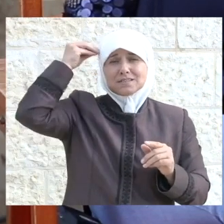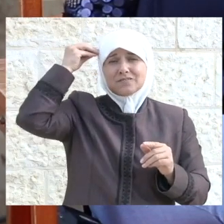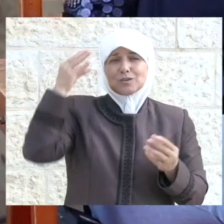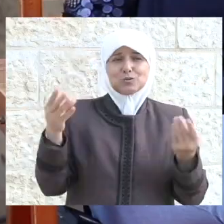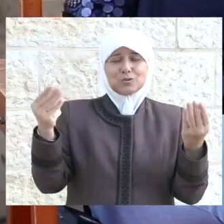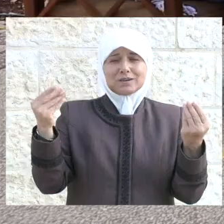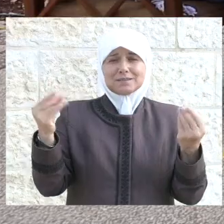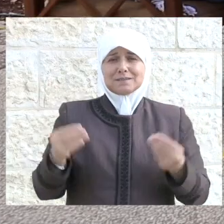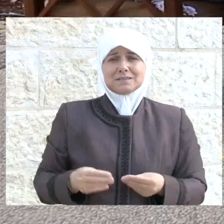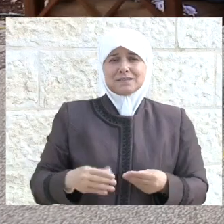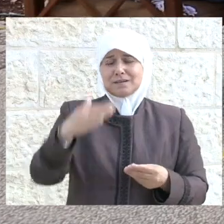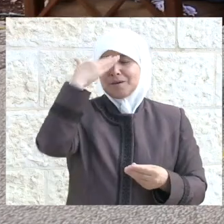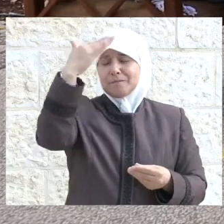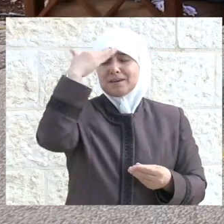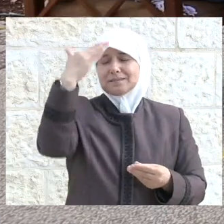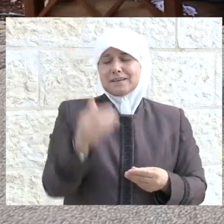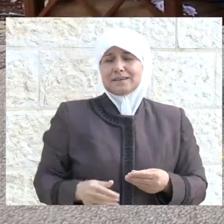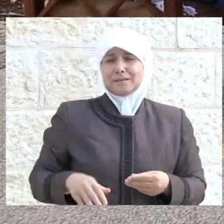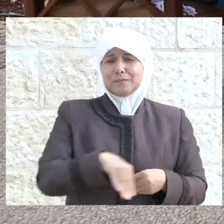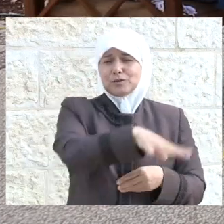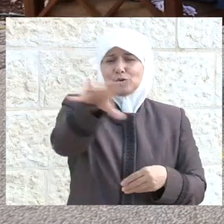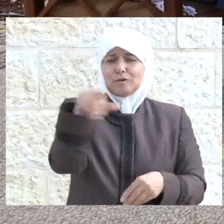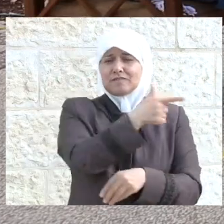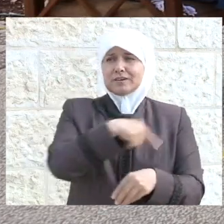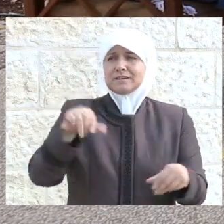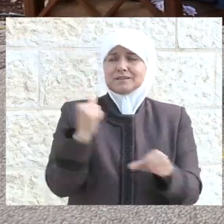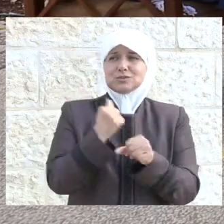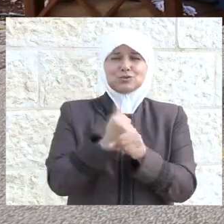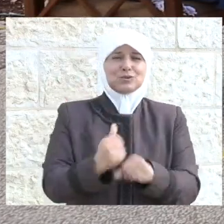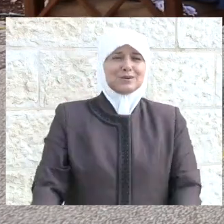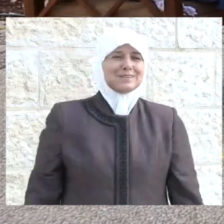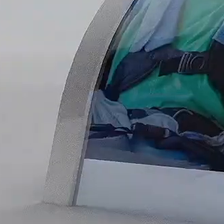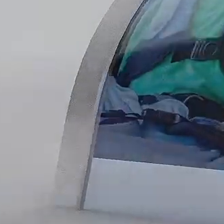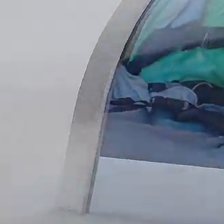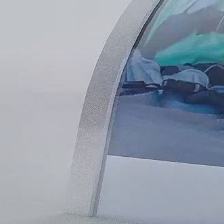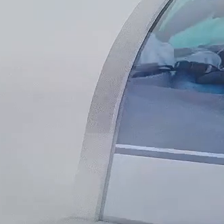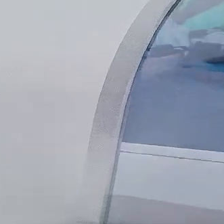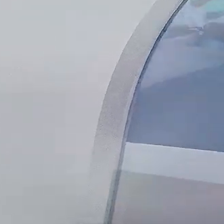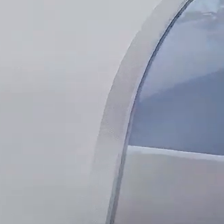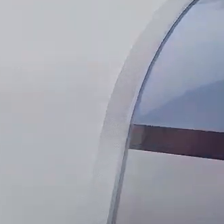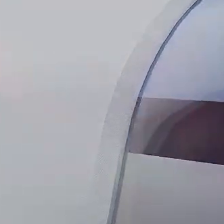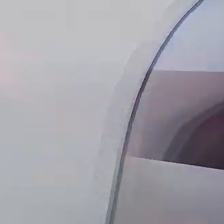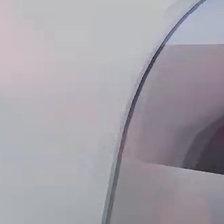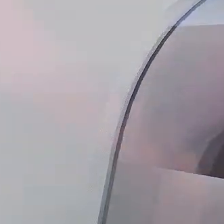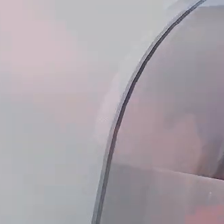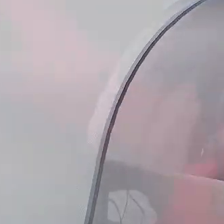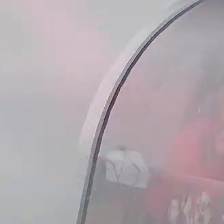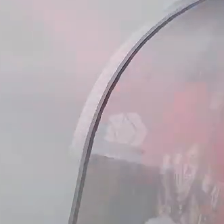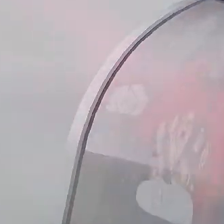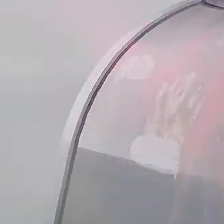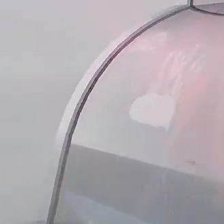المخرج بشار النجار وكل طاقم العمل، والى اللقاء. احنا بشر في الاساس.